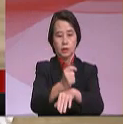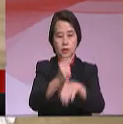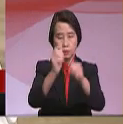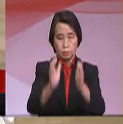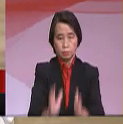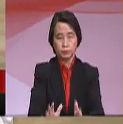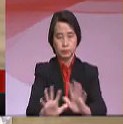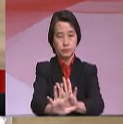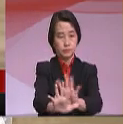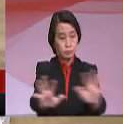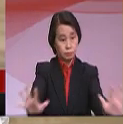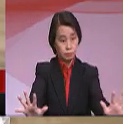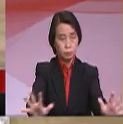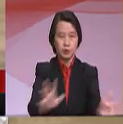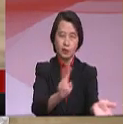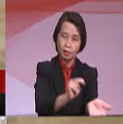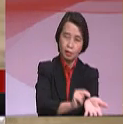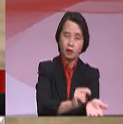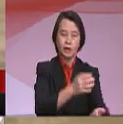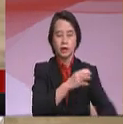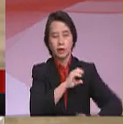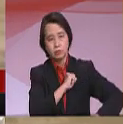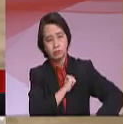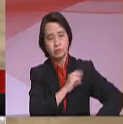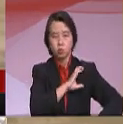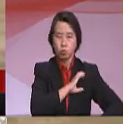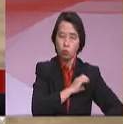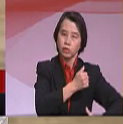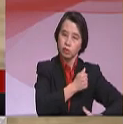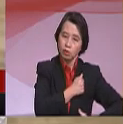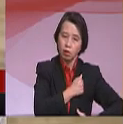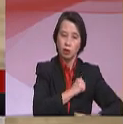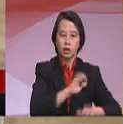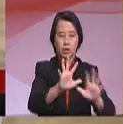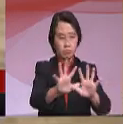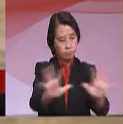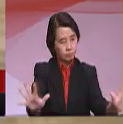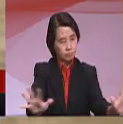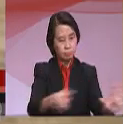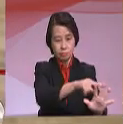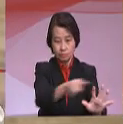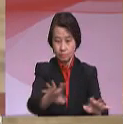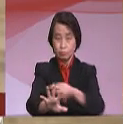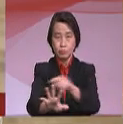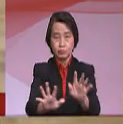barisan hadapan, anggota keselamatan yang bertugas di